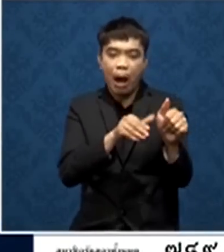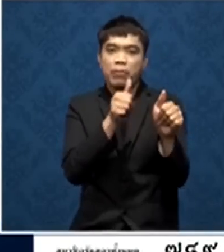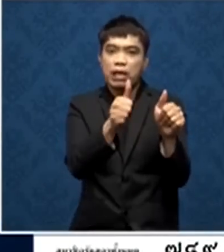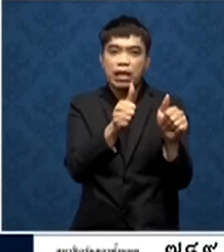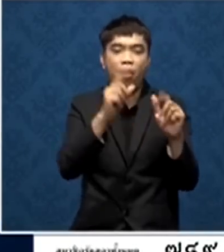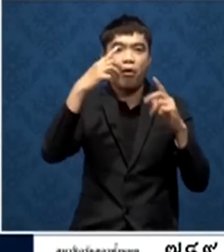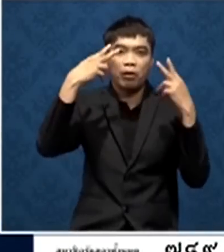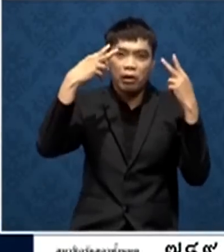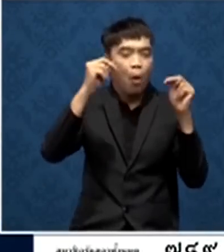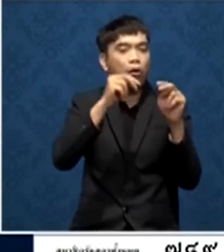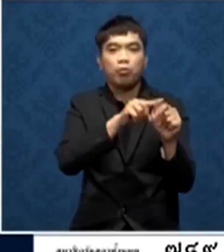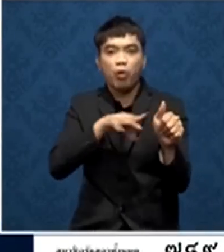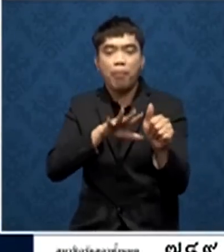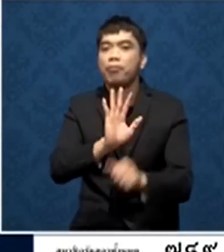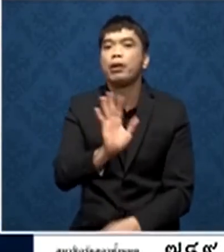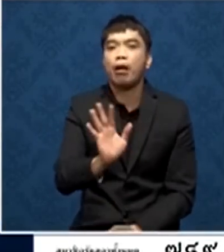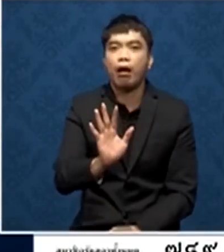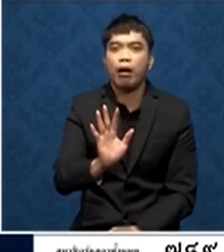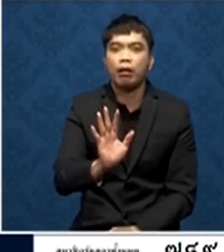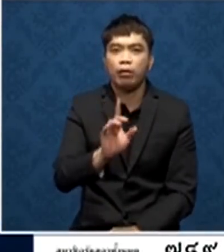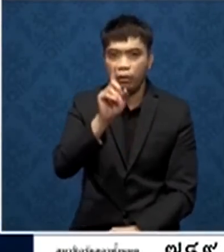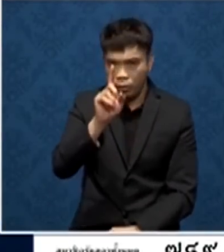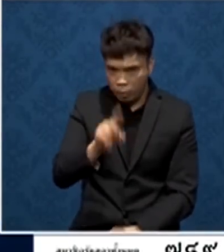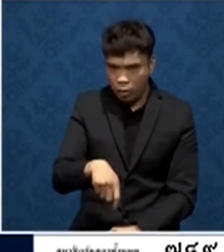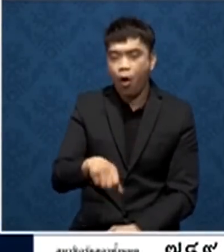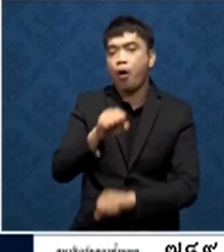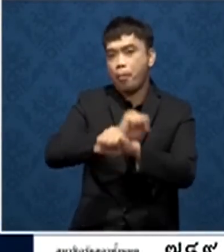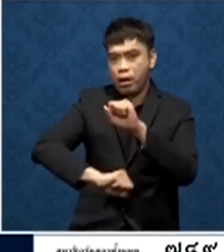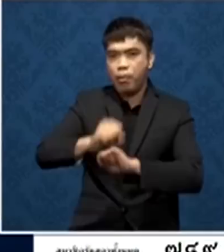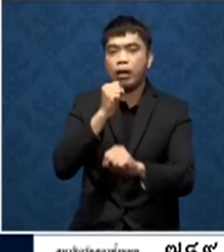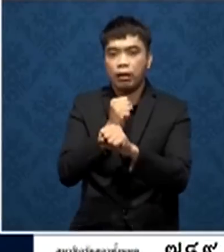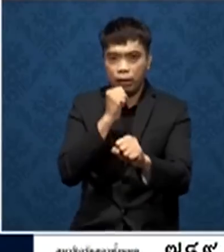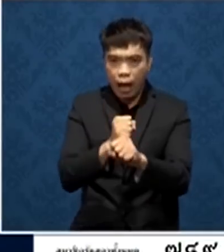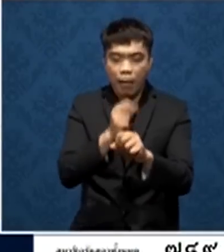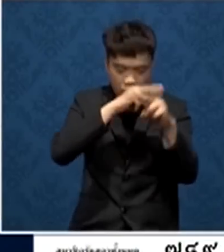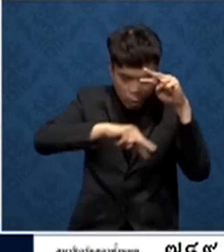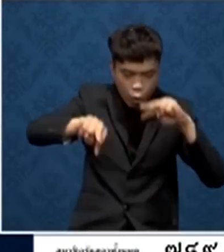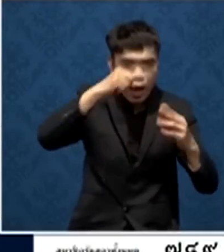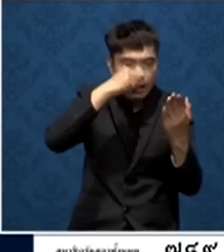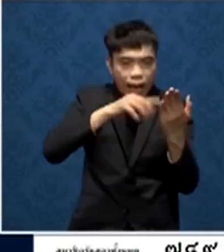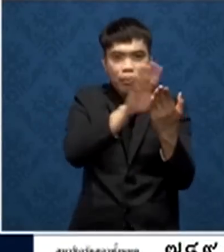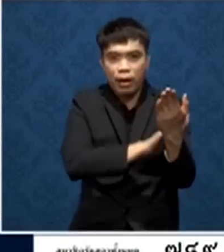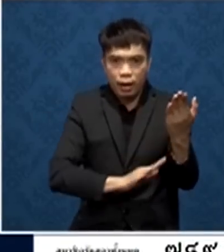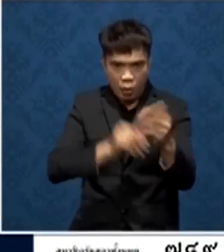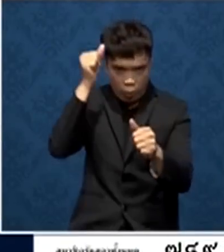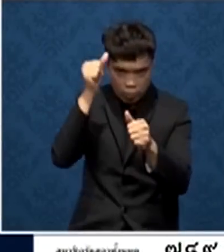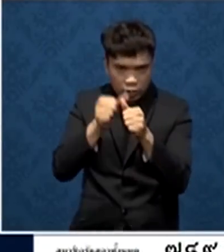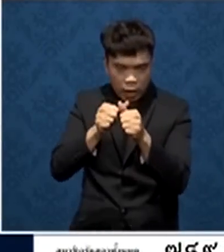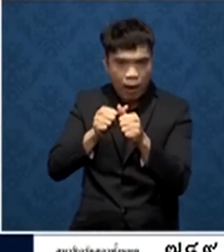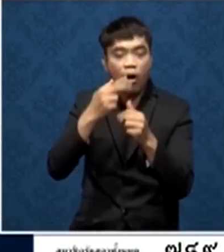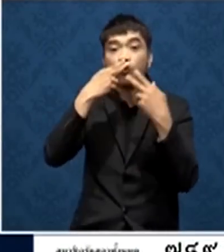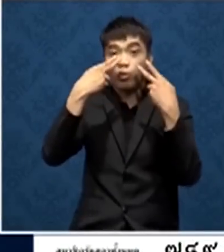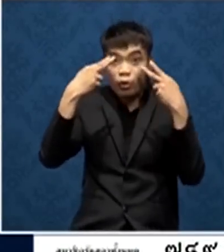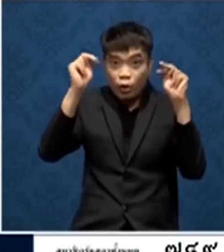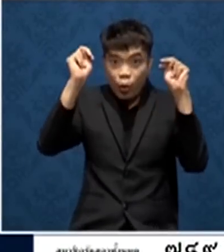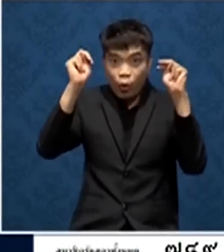ของผู้บริหารประเทศภายใต้ก่อนแล้วท่านจำนายกไปรัฐบาลผล